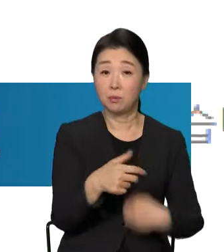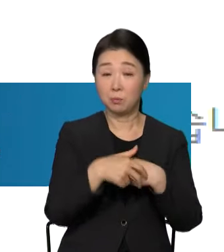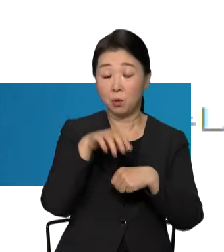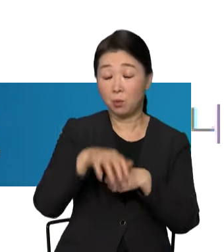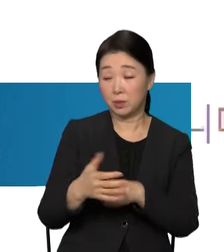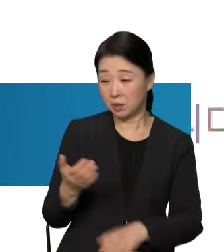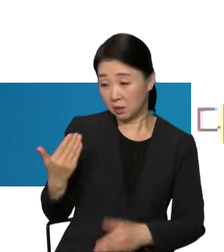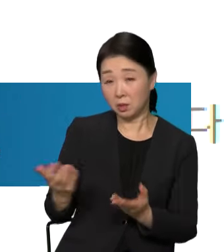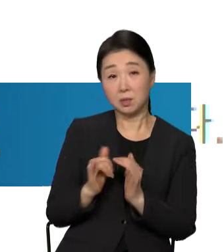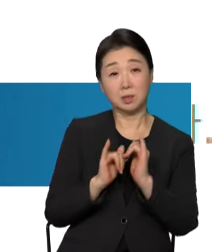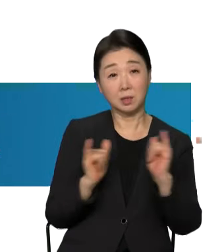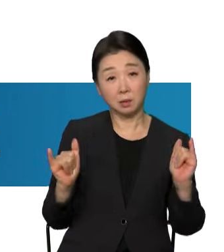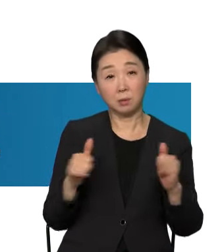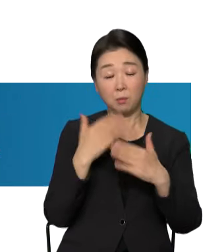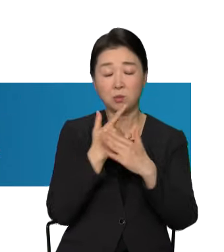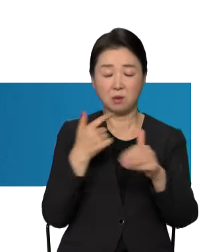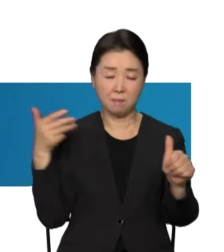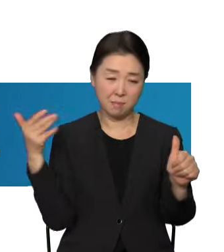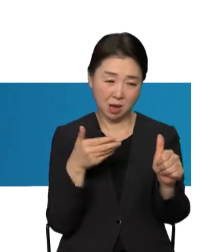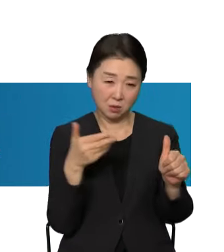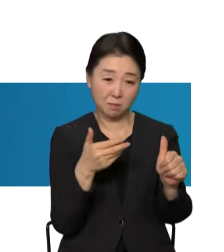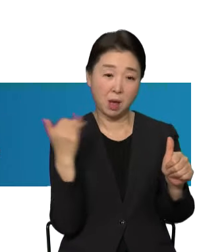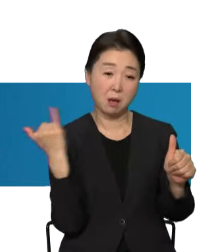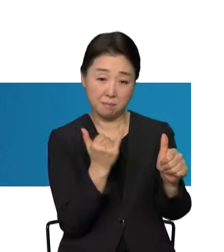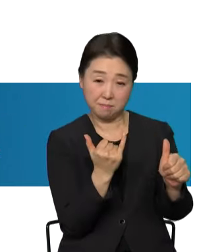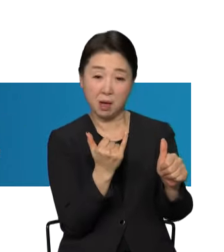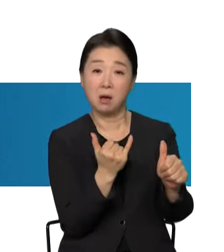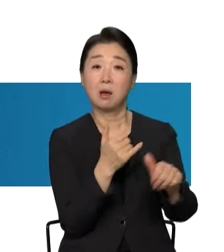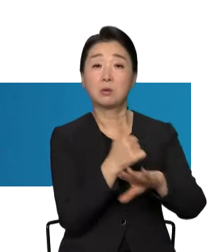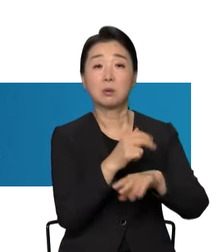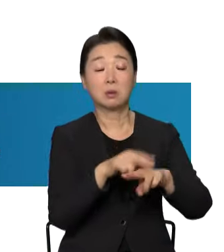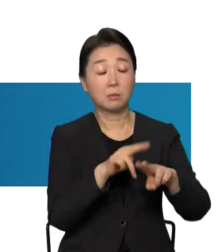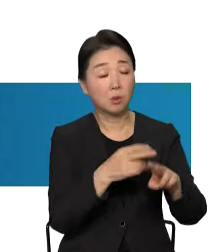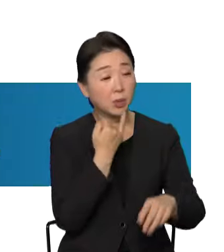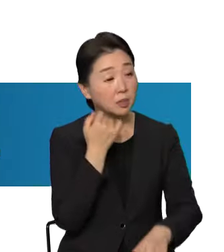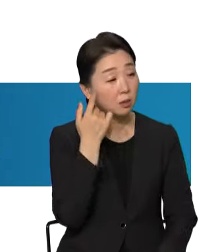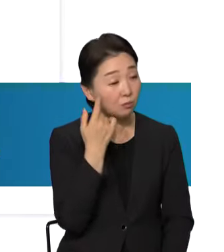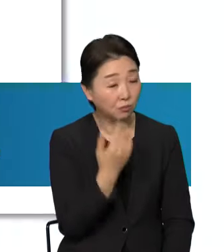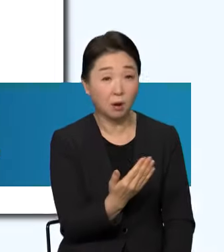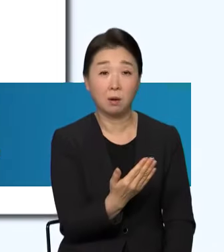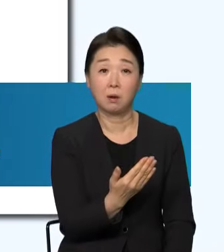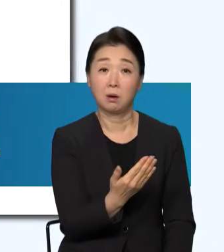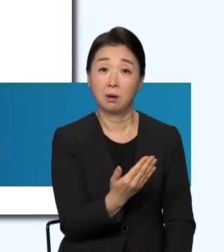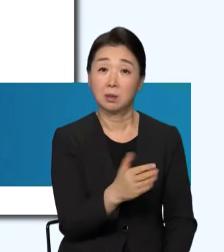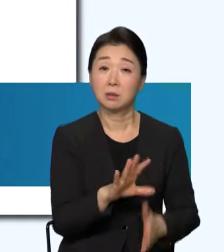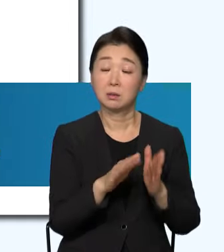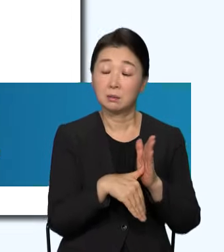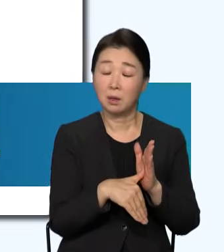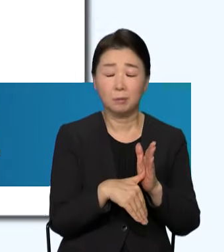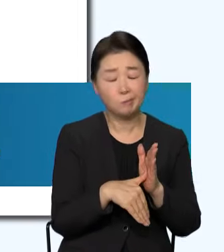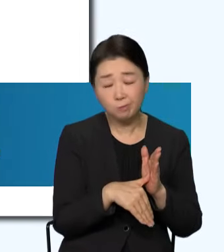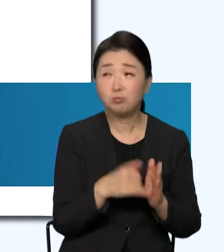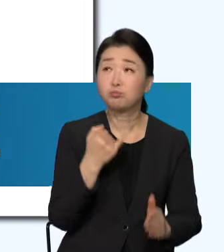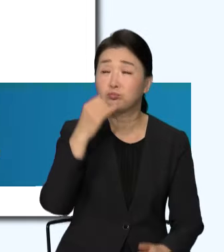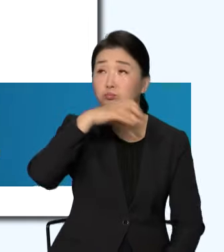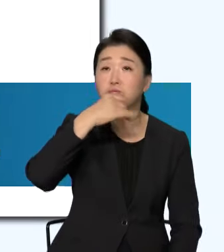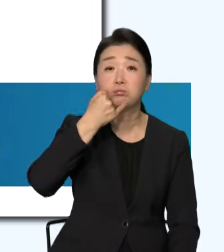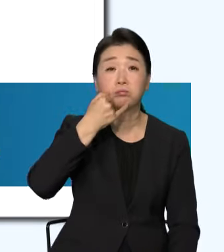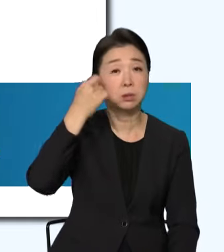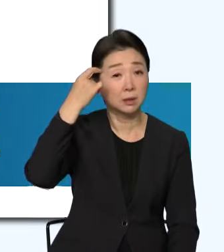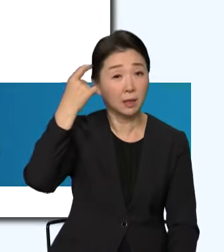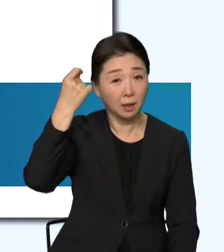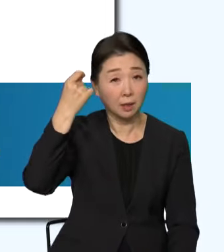병원에선 이전 근무자들이 협박 전화를 받고 일을 그만뒀는데 괜찮겠느냐 이렇게 물었고 당시엔 심각하게 생각하지 않았다고